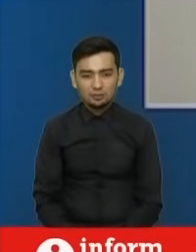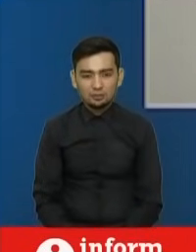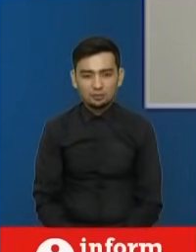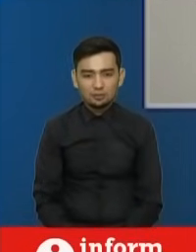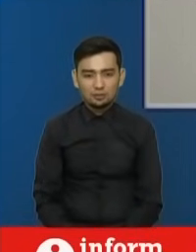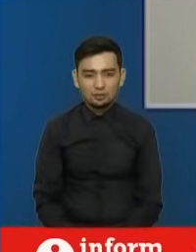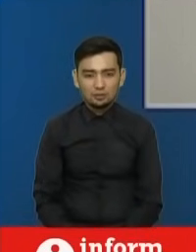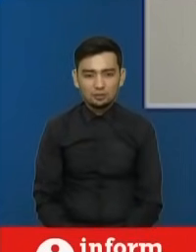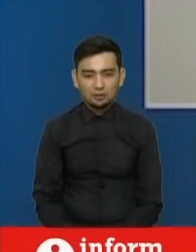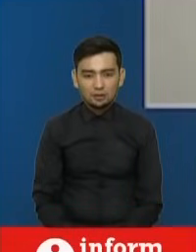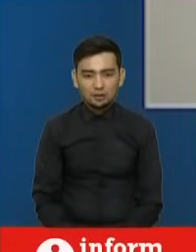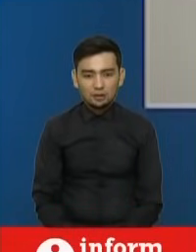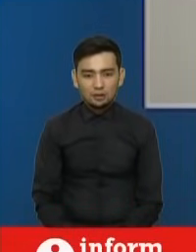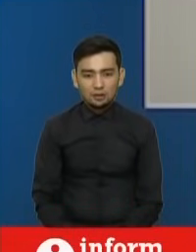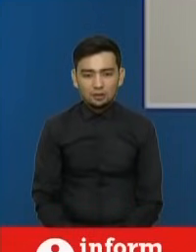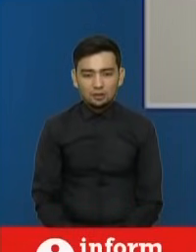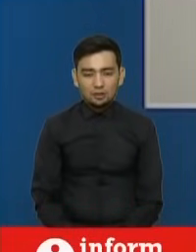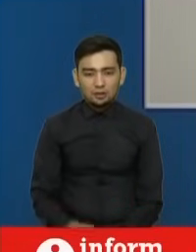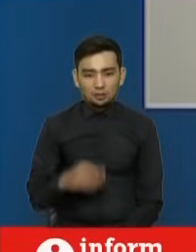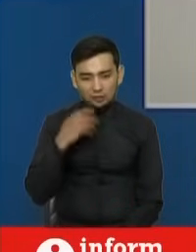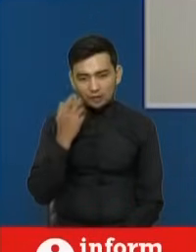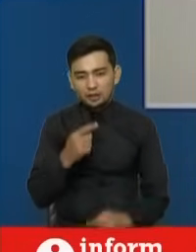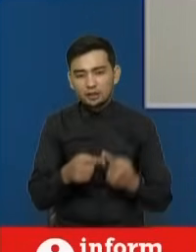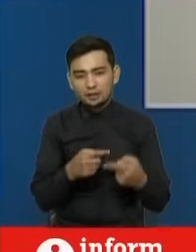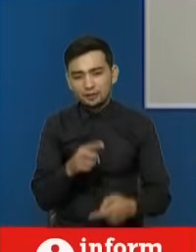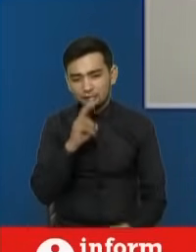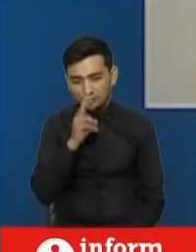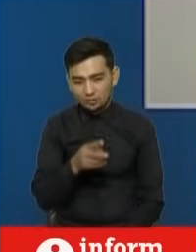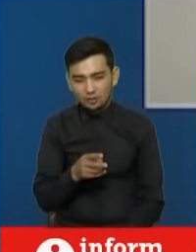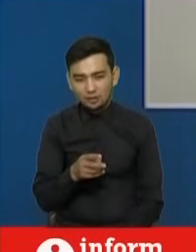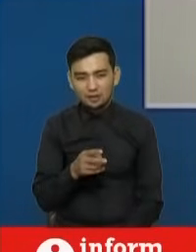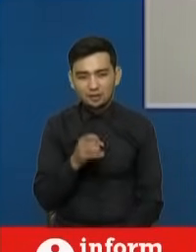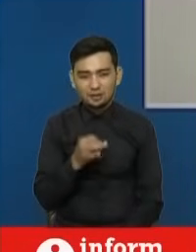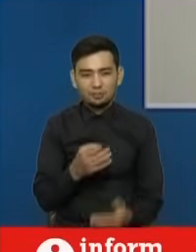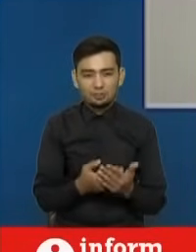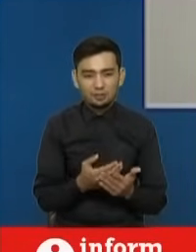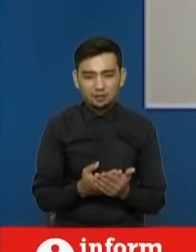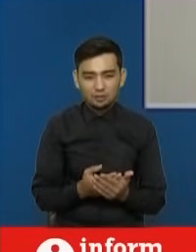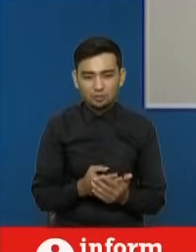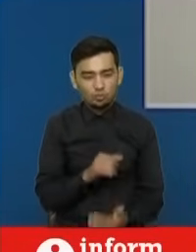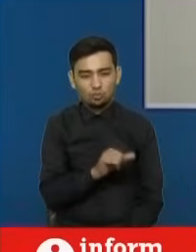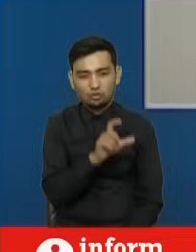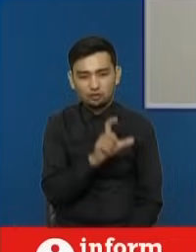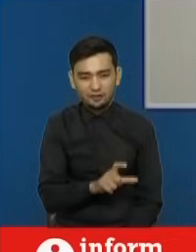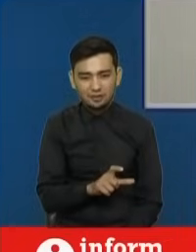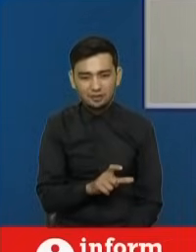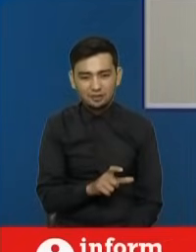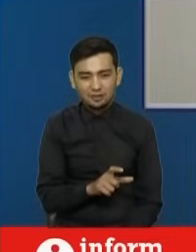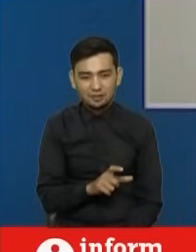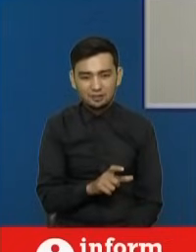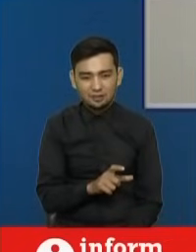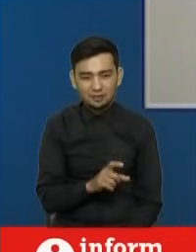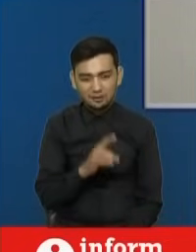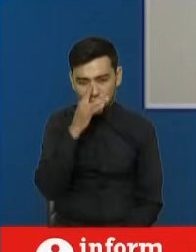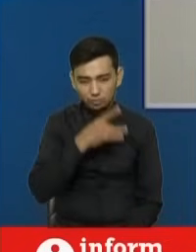Когда там через 2 года, буквально, допустим, получается у человека, у гражданина